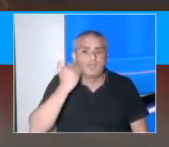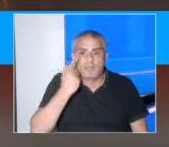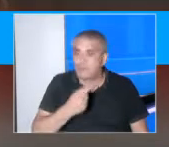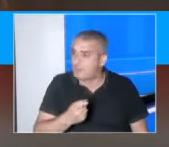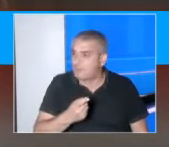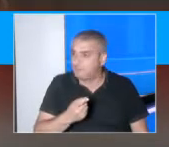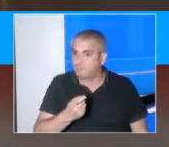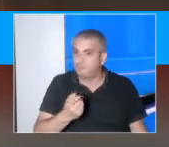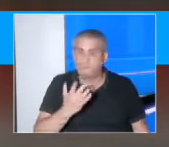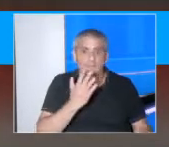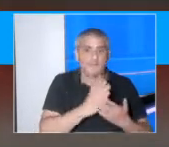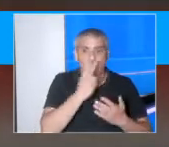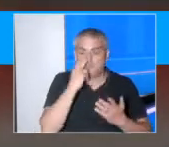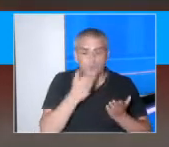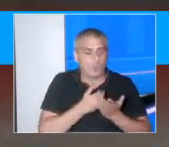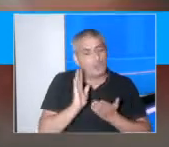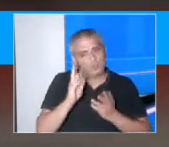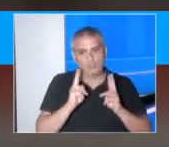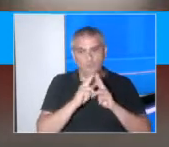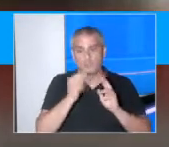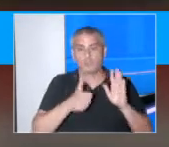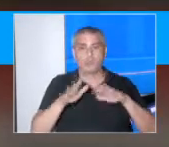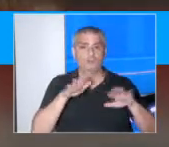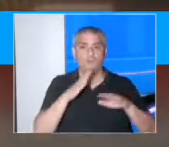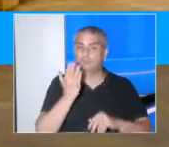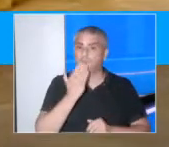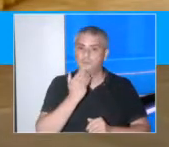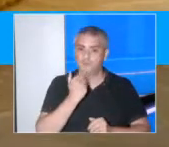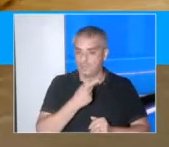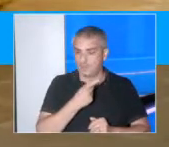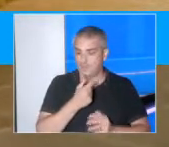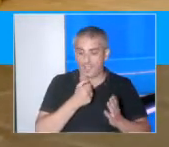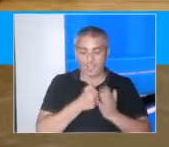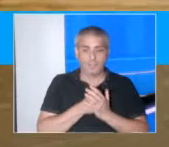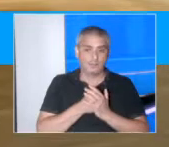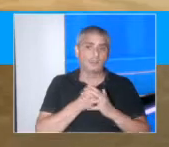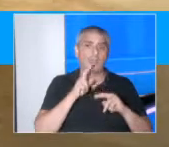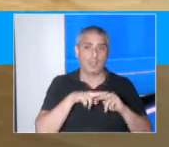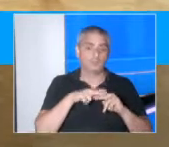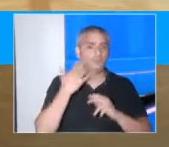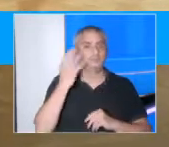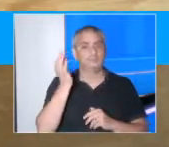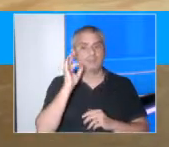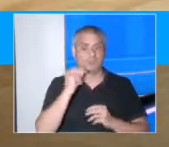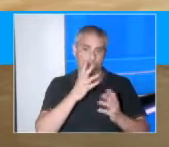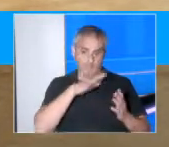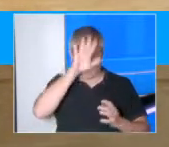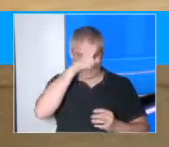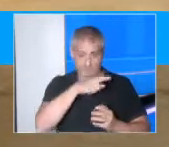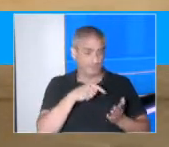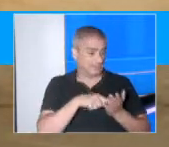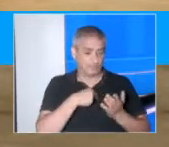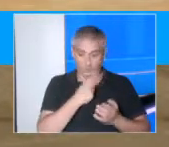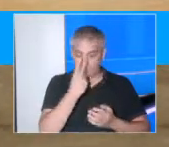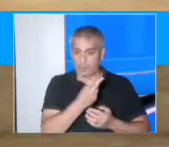בעצם ניסו לדחות את הפגישה עם ראש ממשלת ישראל עד לאחר שיהיה להם סיכום עם האיראנים. הסיבה שאנחנו